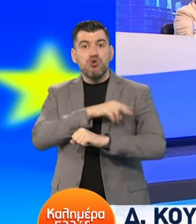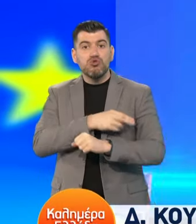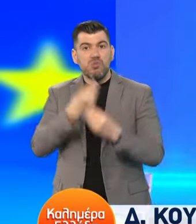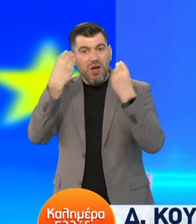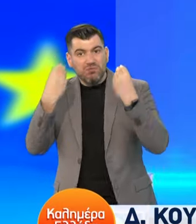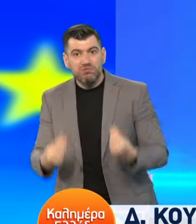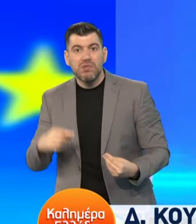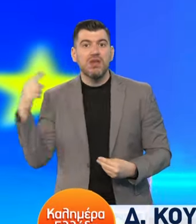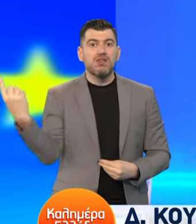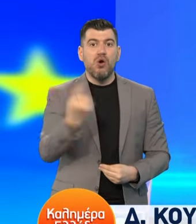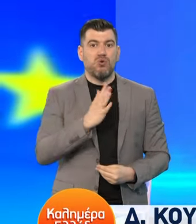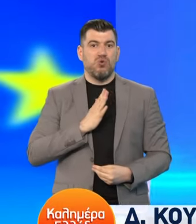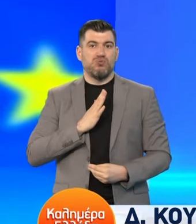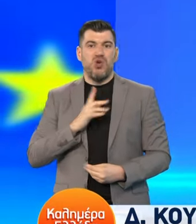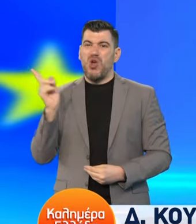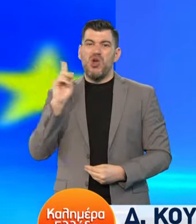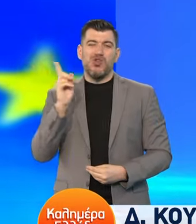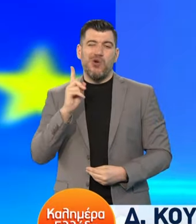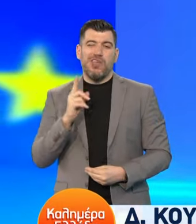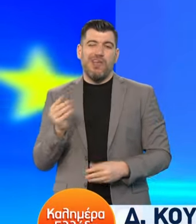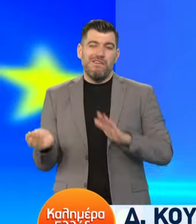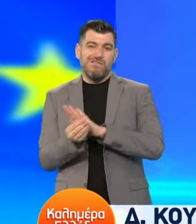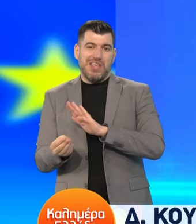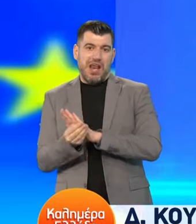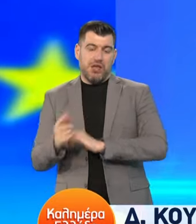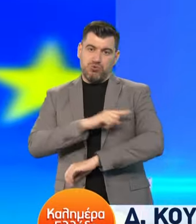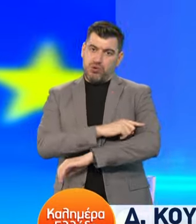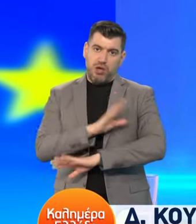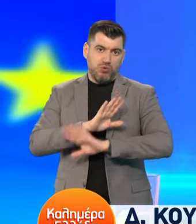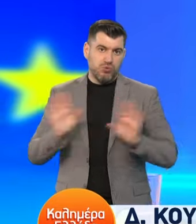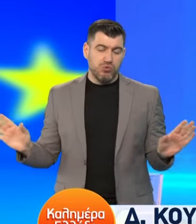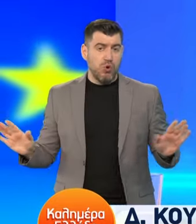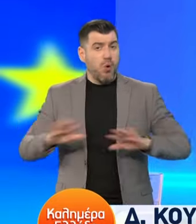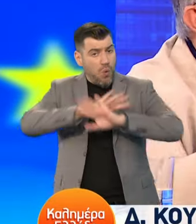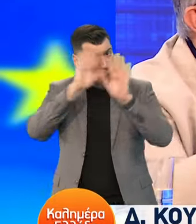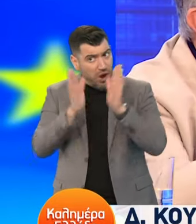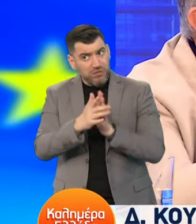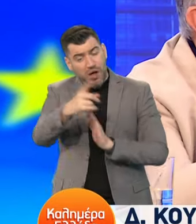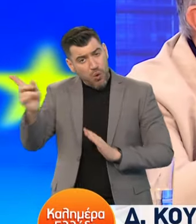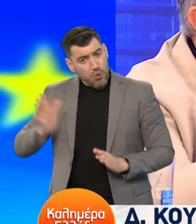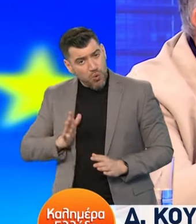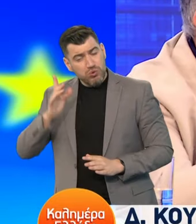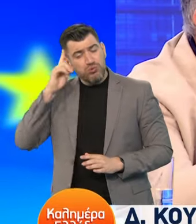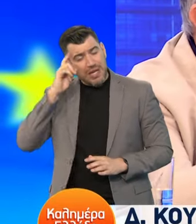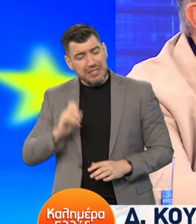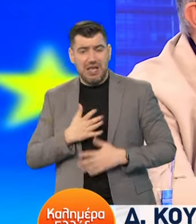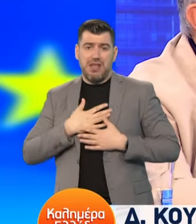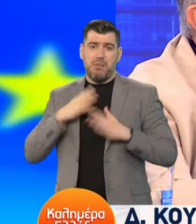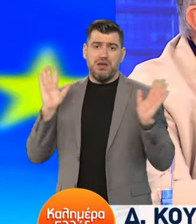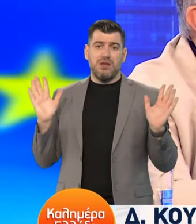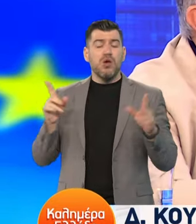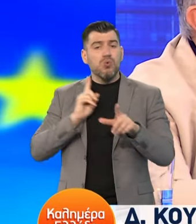Κουτσούμπα, και νόμιμο φακελάκι στα απογευματινά χειρουργία. Όλα αυτά τα ξέρει. Μάλιστα. Και το ΚΚΕ ήταν μπροστά σε όλα αυτά. Να σας